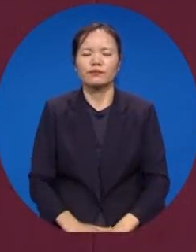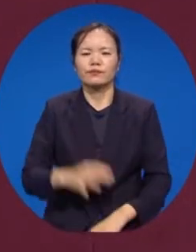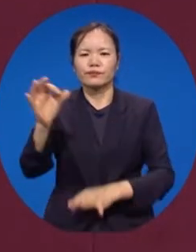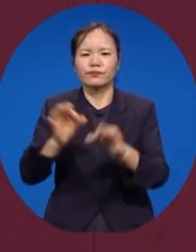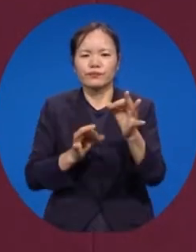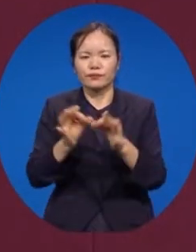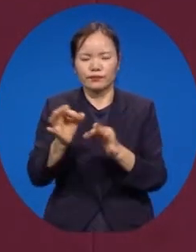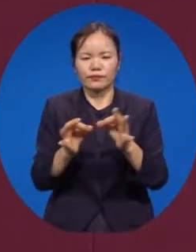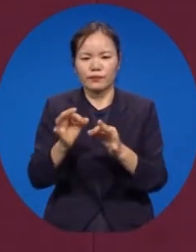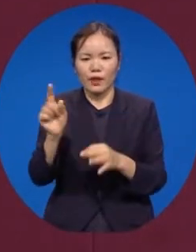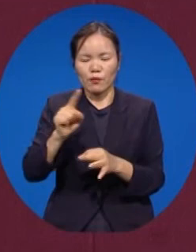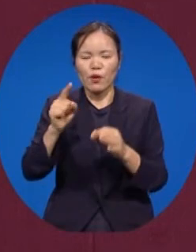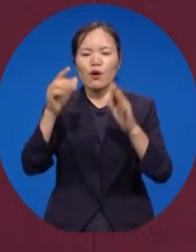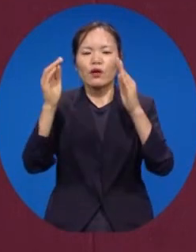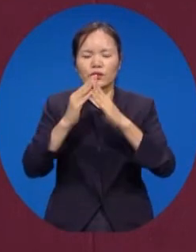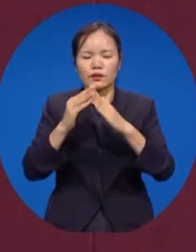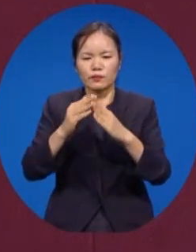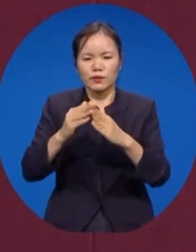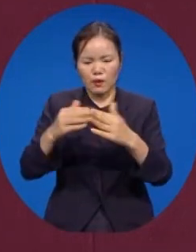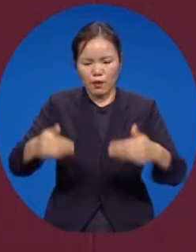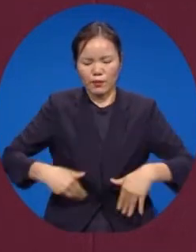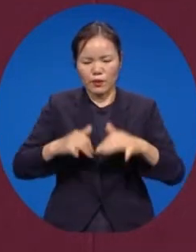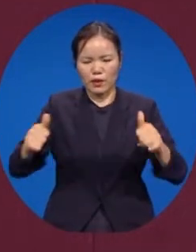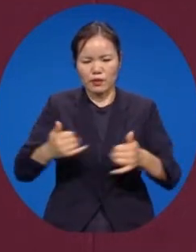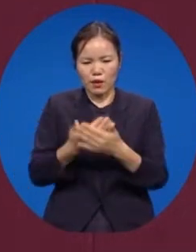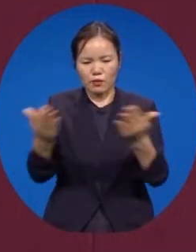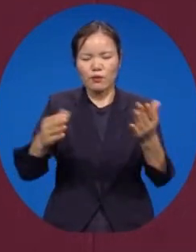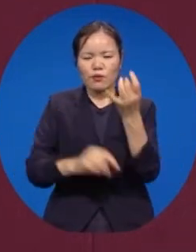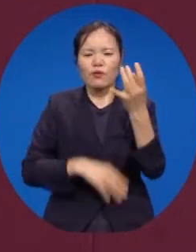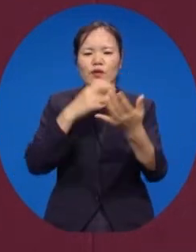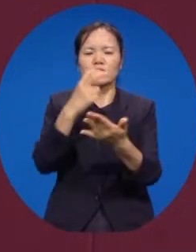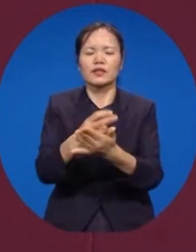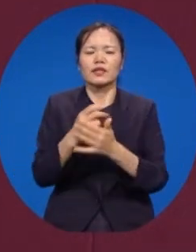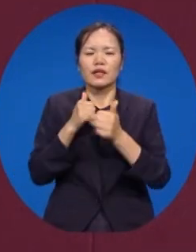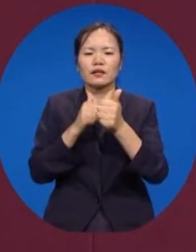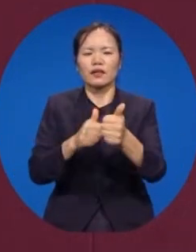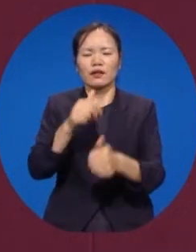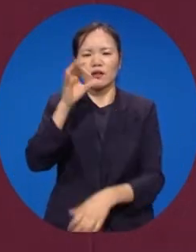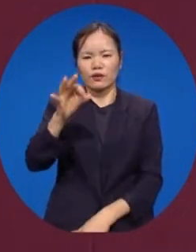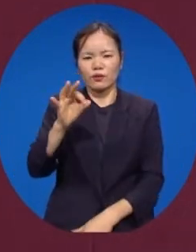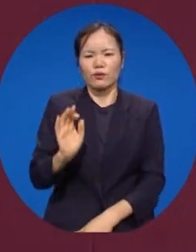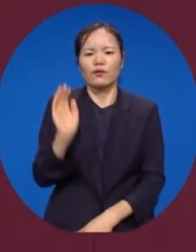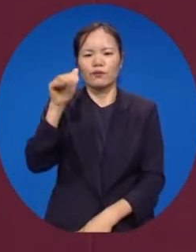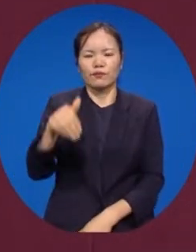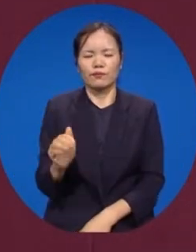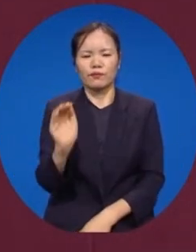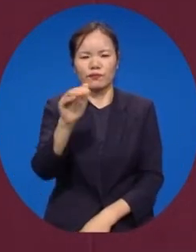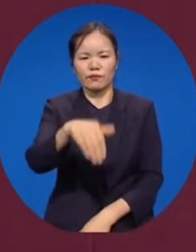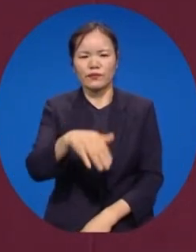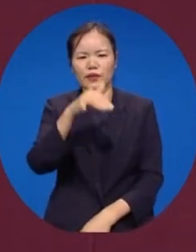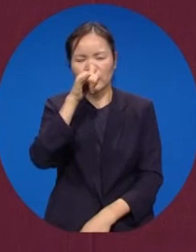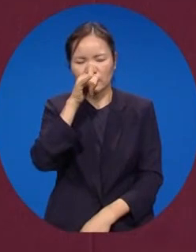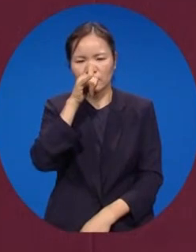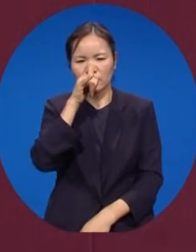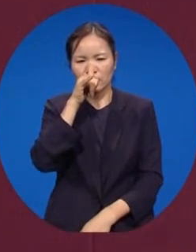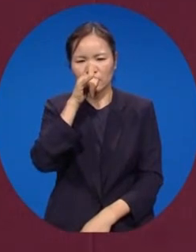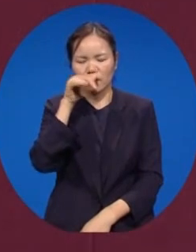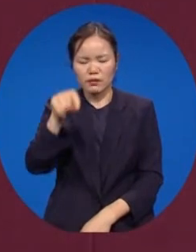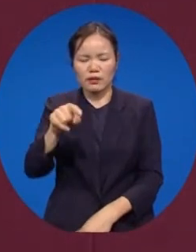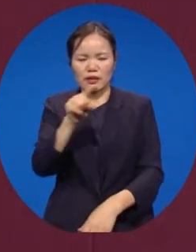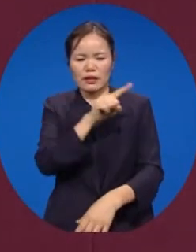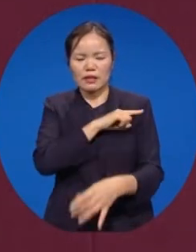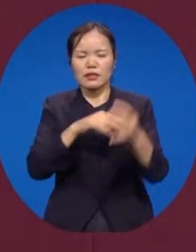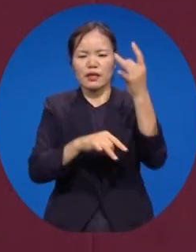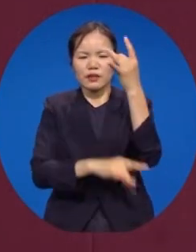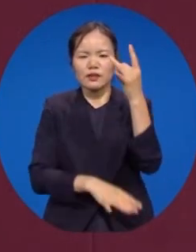시장에서 주택은 수요와 공급의 원리에 따라서 가격이 등락하는 시장제라는 가장